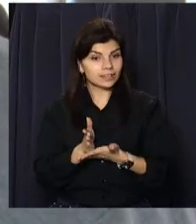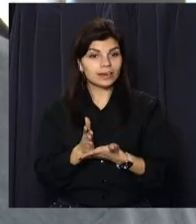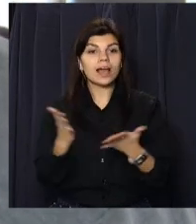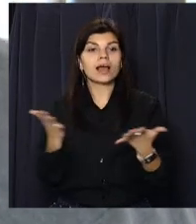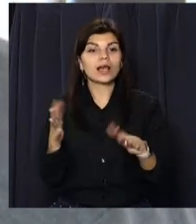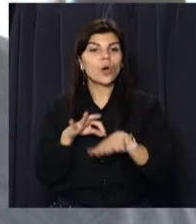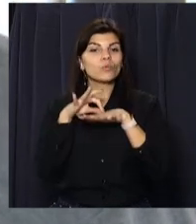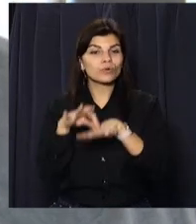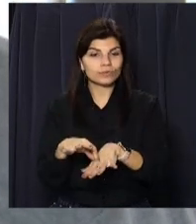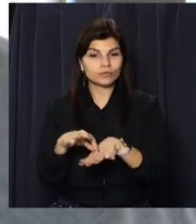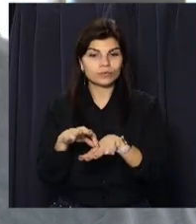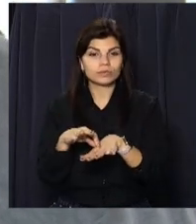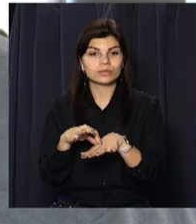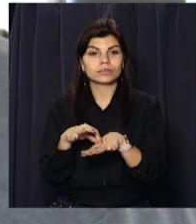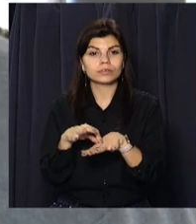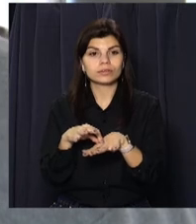які проводять